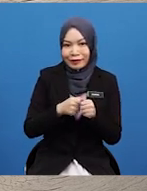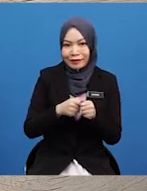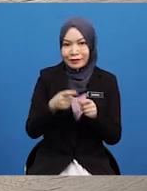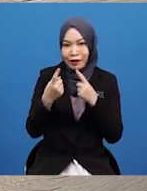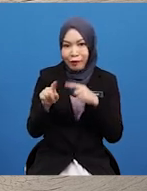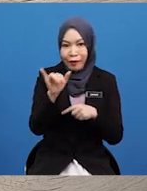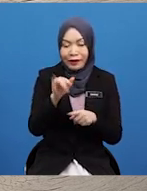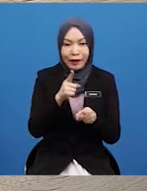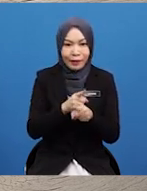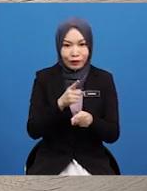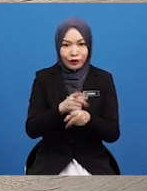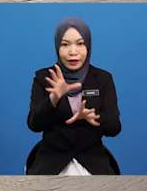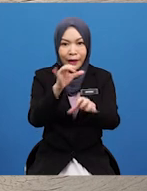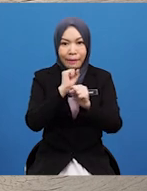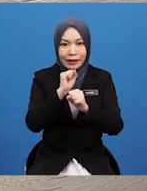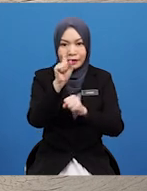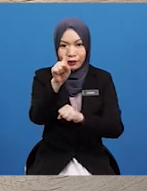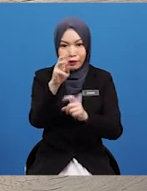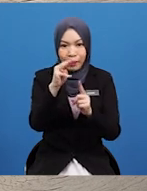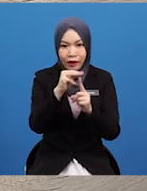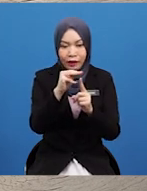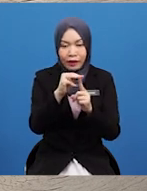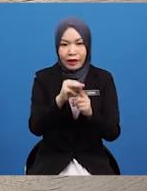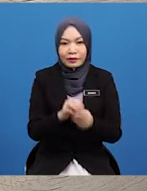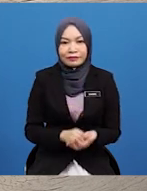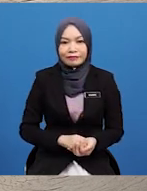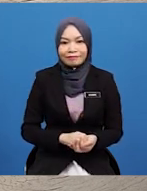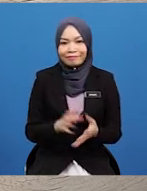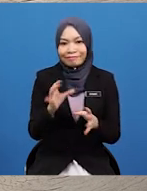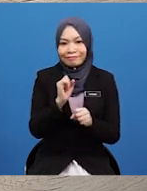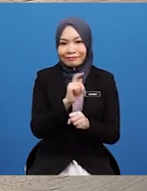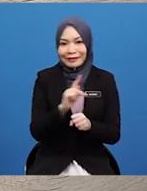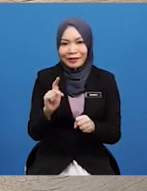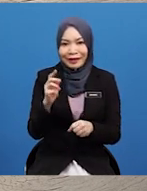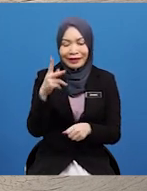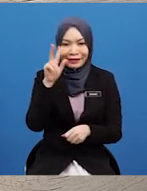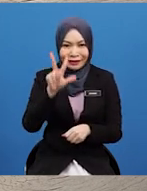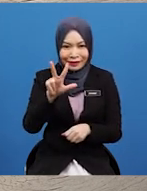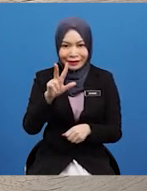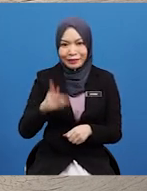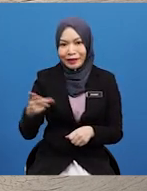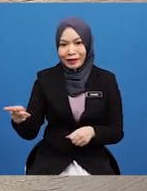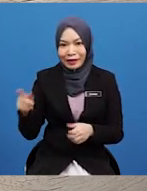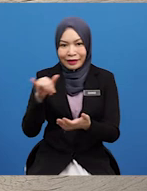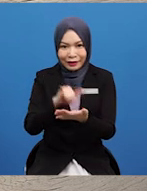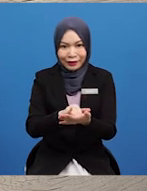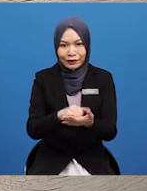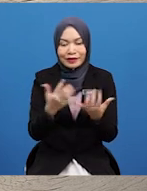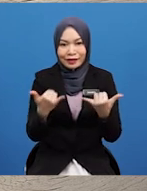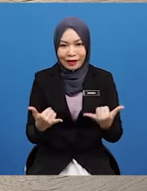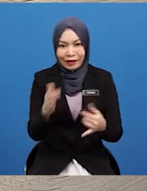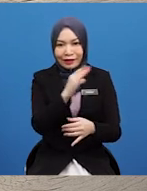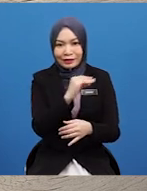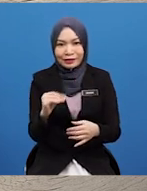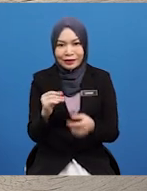markah. Sila kenal pasti tiga perkara tersebut sekarang dan isikan jawapan ke dalam